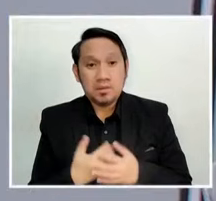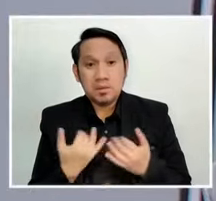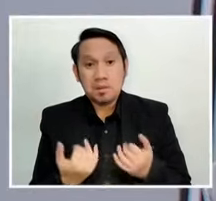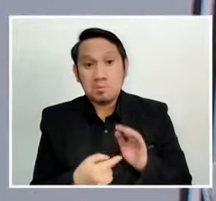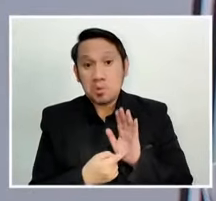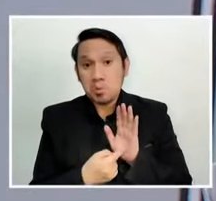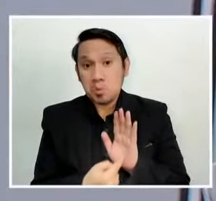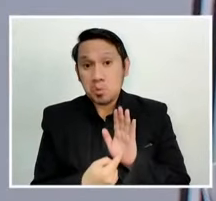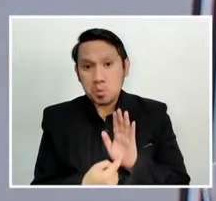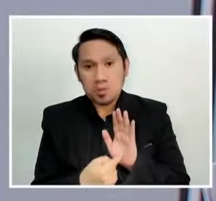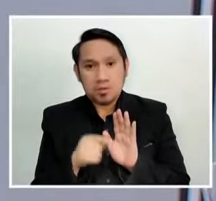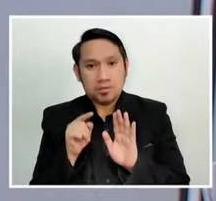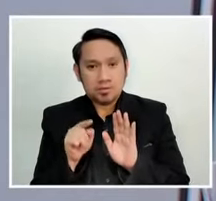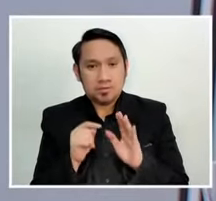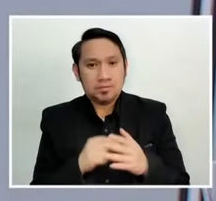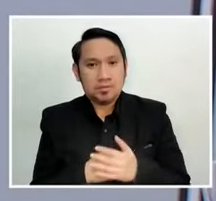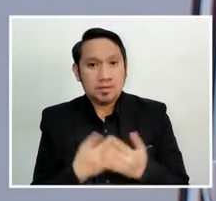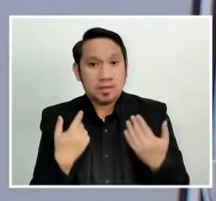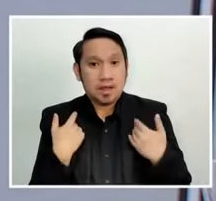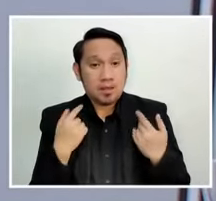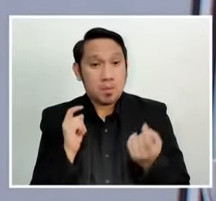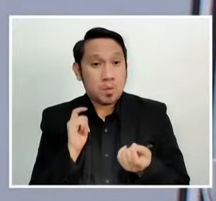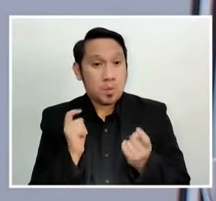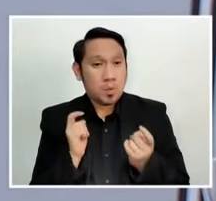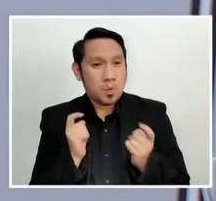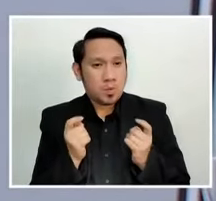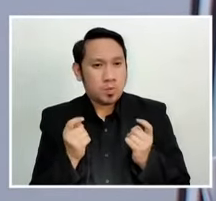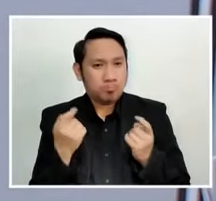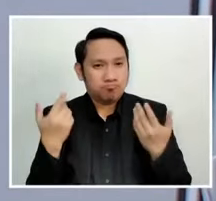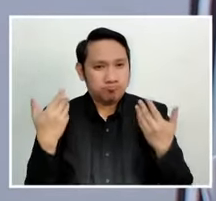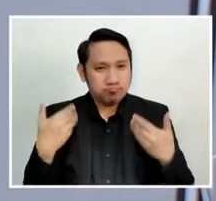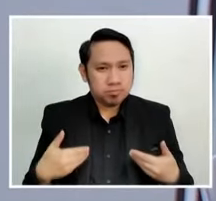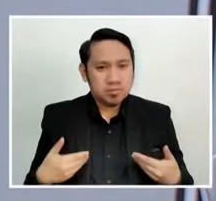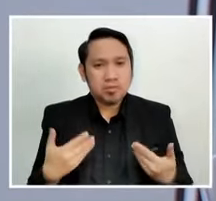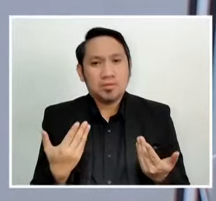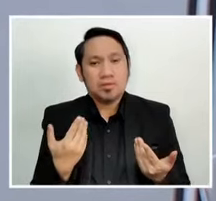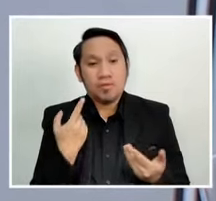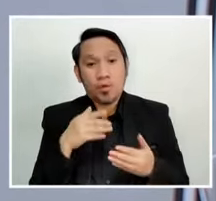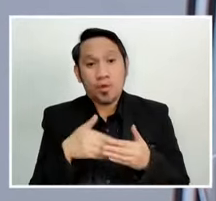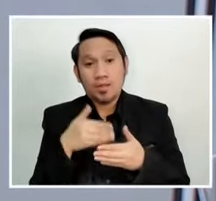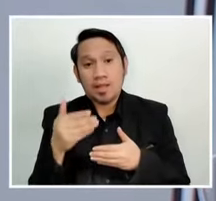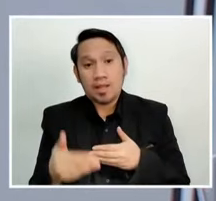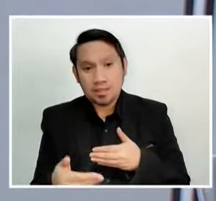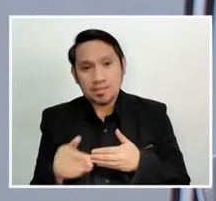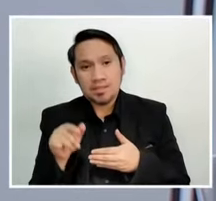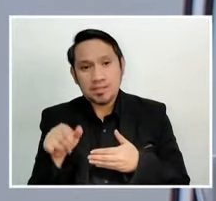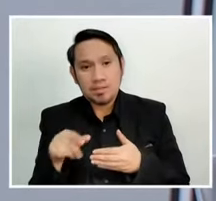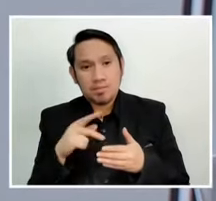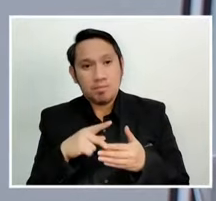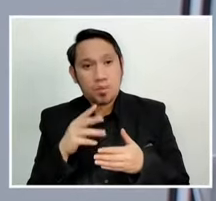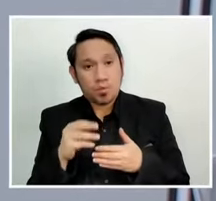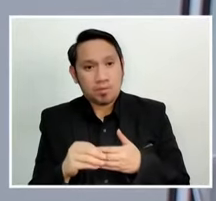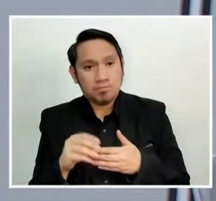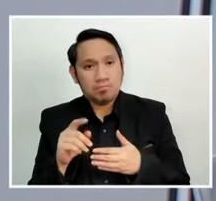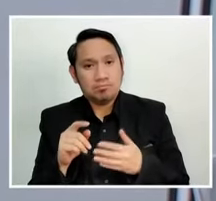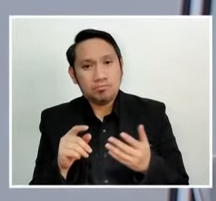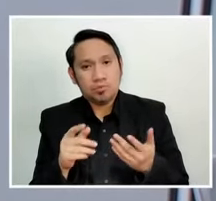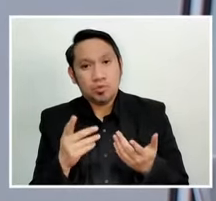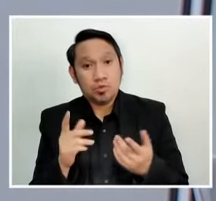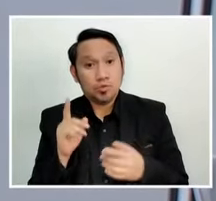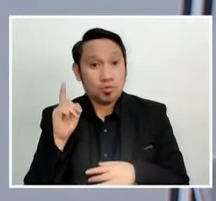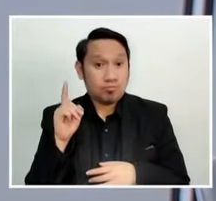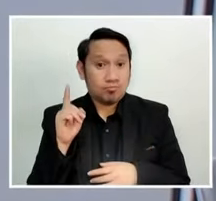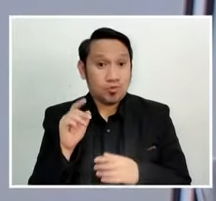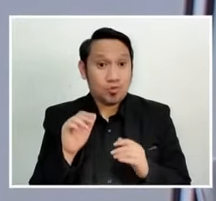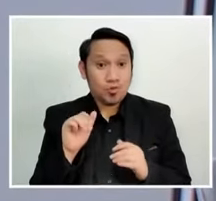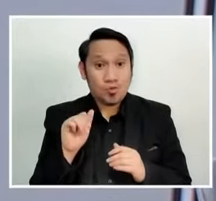look test ang ilang transformation ng mga bida sa senior high para sa sequel nitong High Street. Wala namang pagsisisi si Andrea